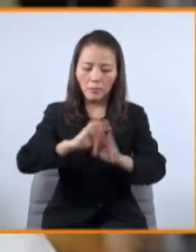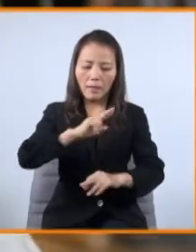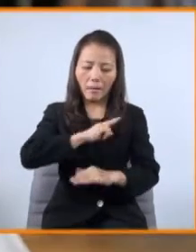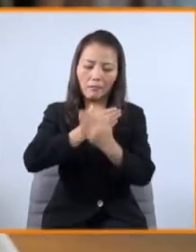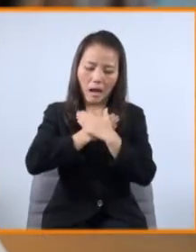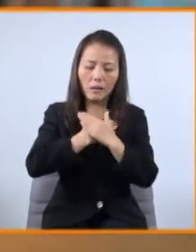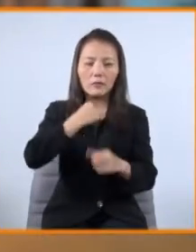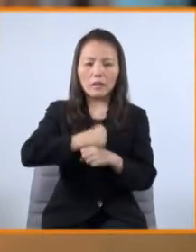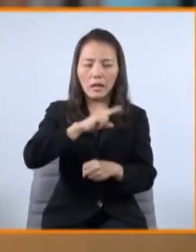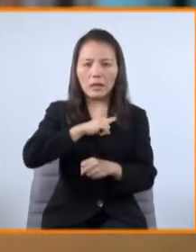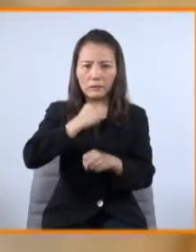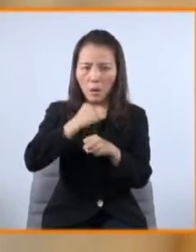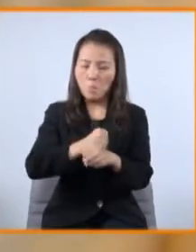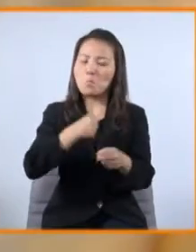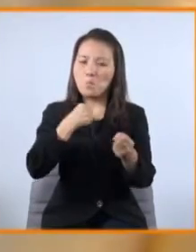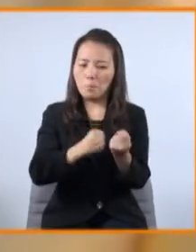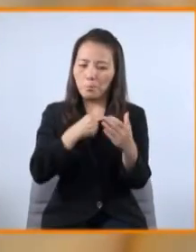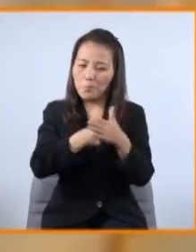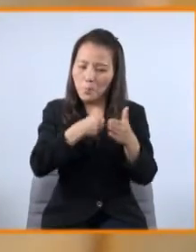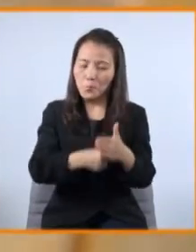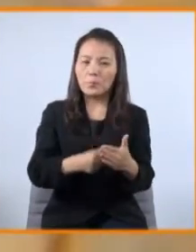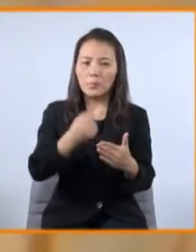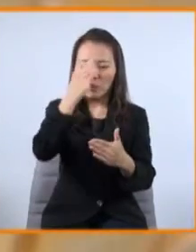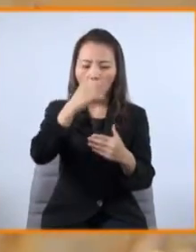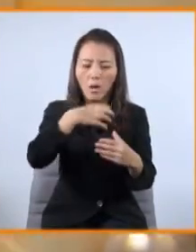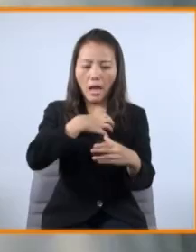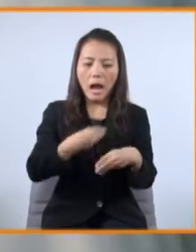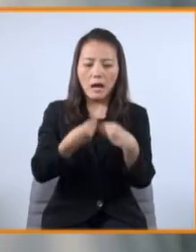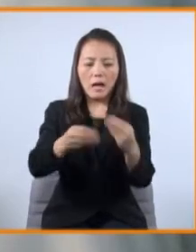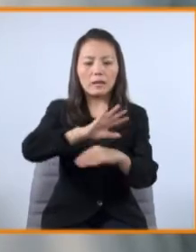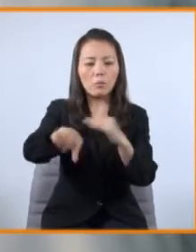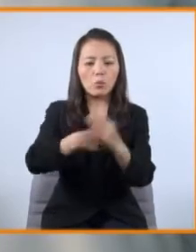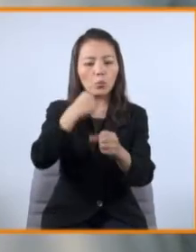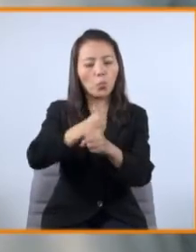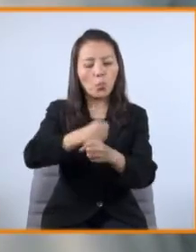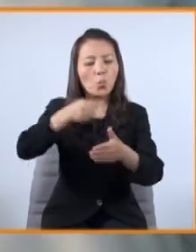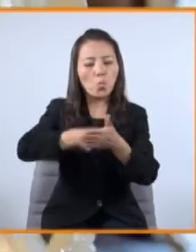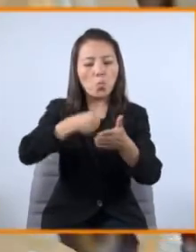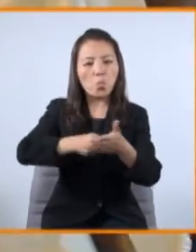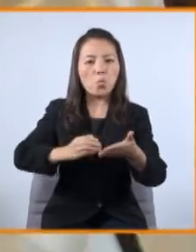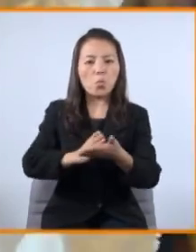ความสามารถจากร้อยสุล้านก็ขอให้ประสบความสำเร็จในธุรกิจกันทุกคนนะคะ